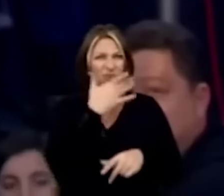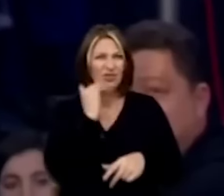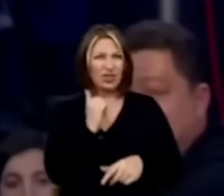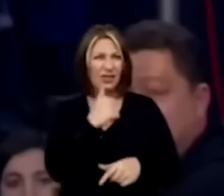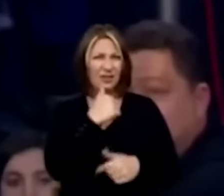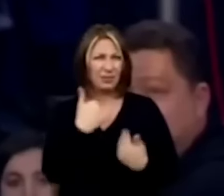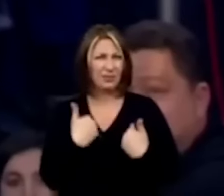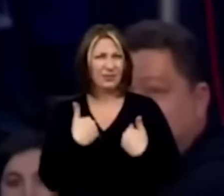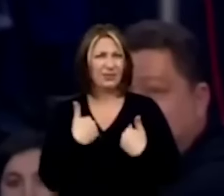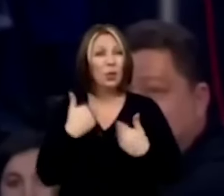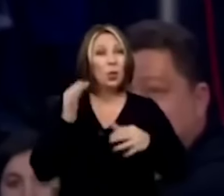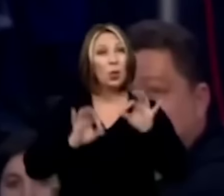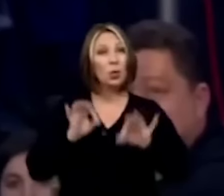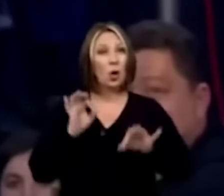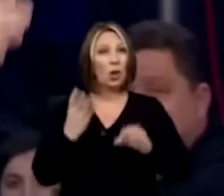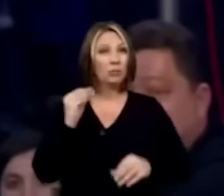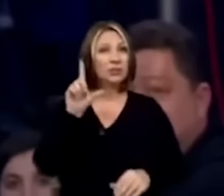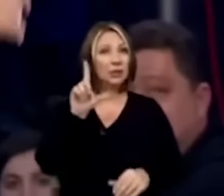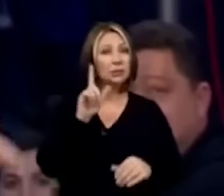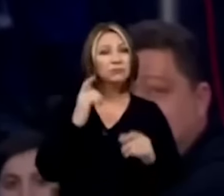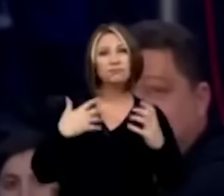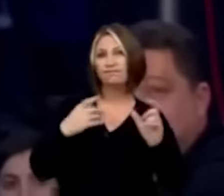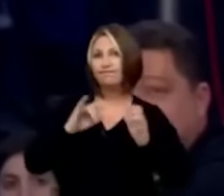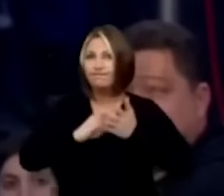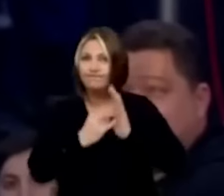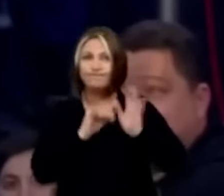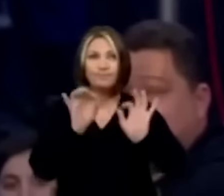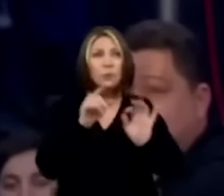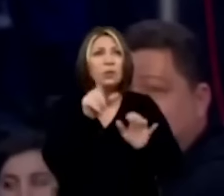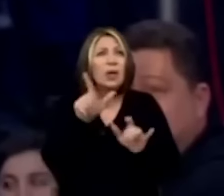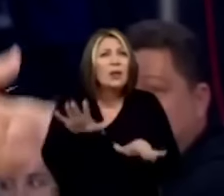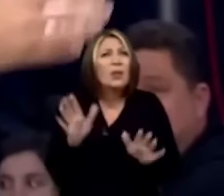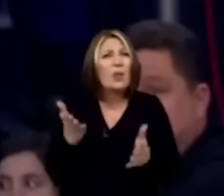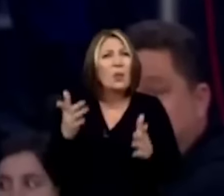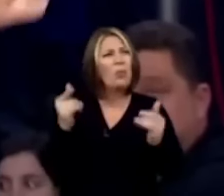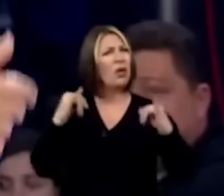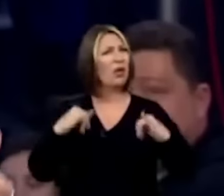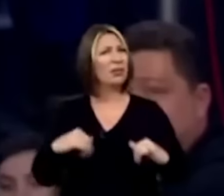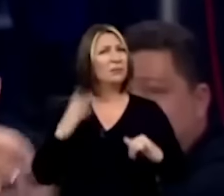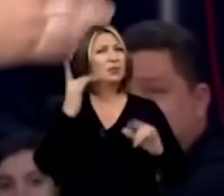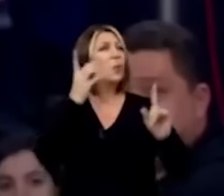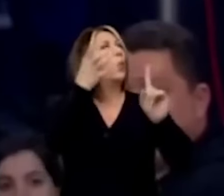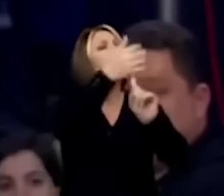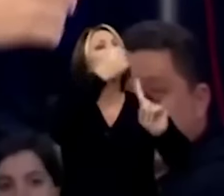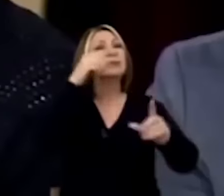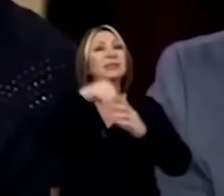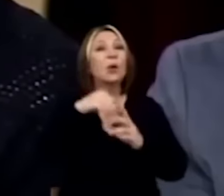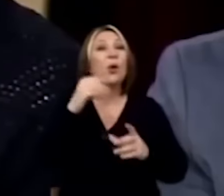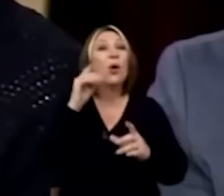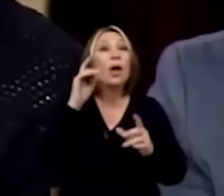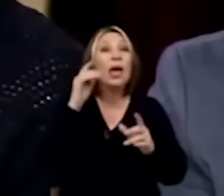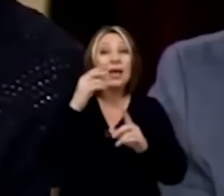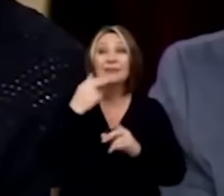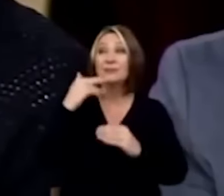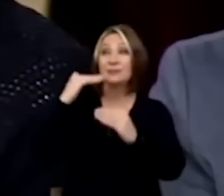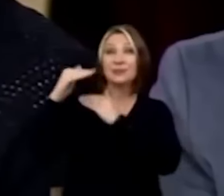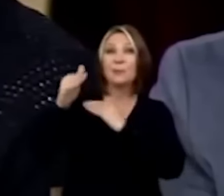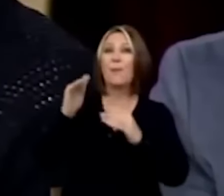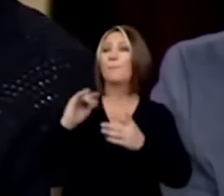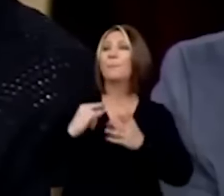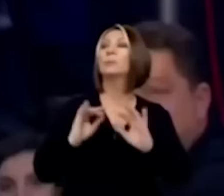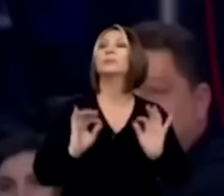çirkin bir adamın kontrollü olması gerekir. Onun kontrollü olmasına gerek yok. O bir şeylere ulaşmak için, özellikle ilk gençliğinde kızlara